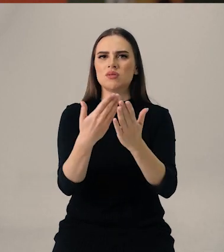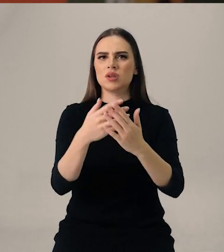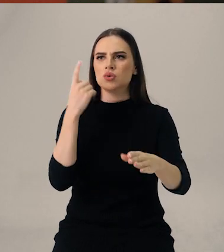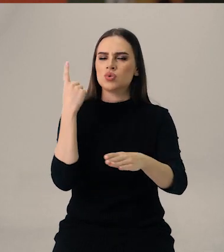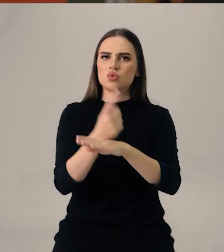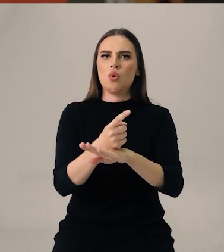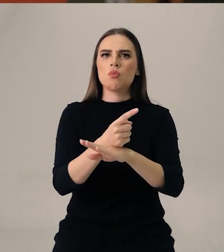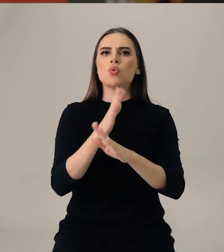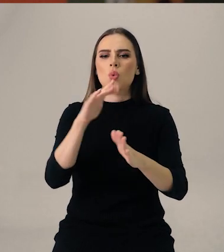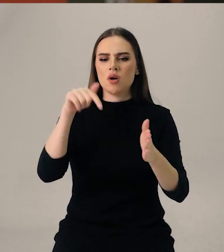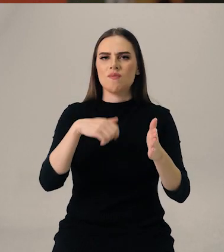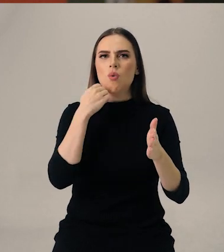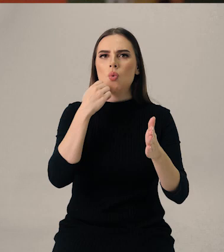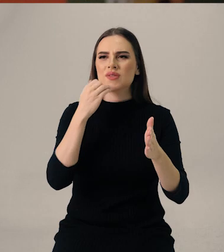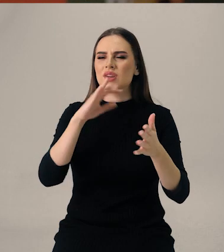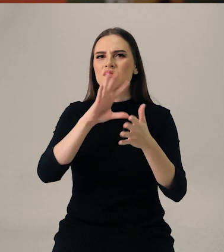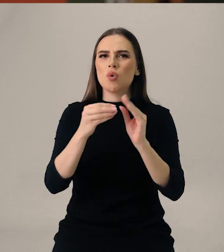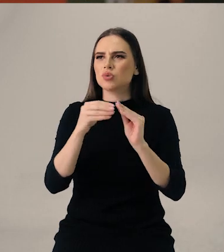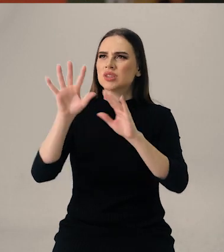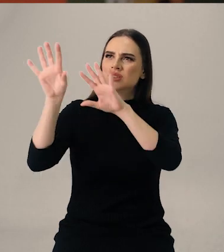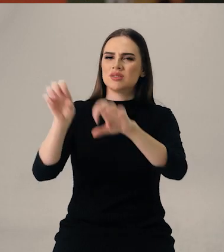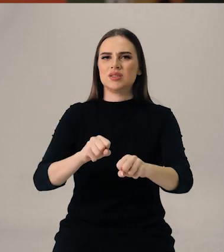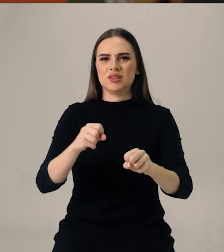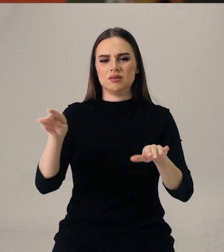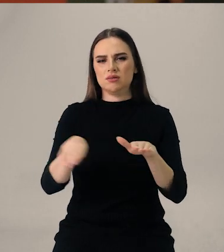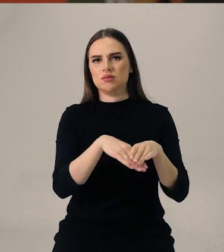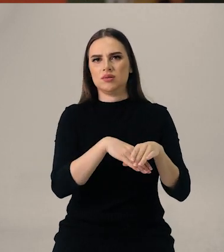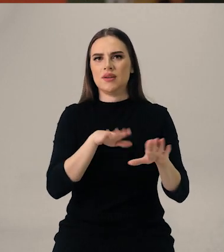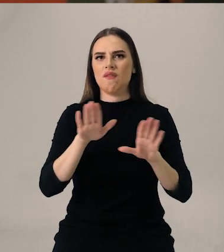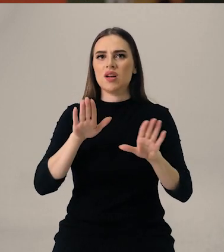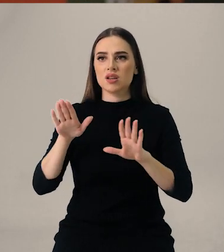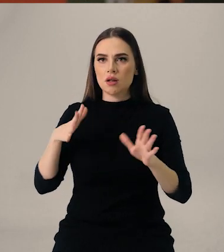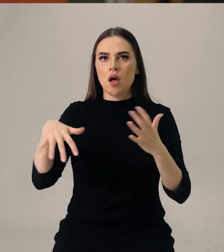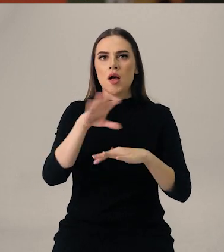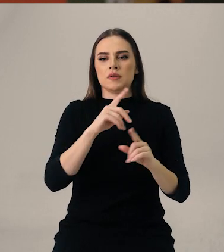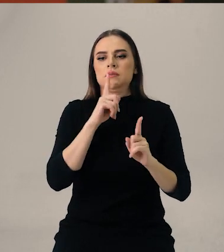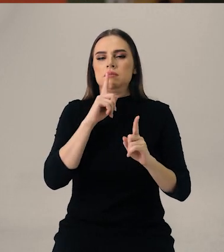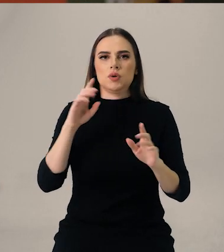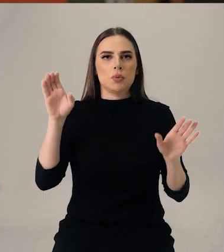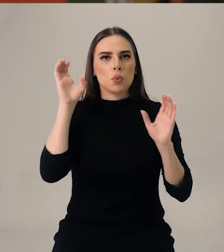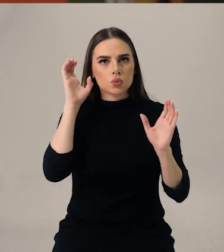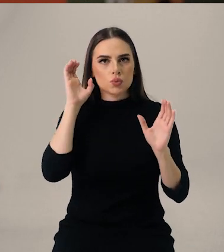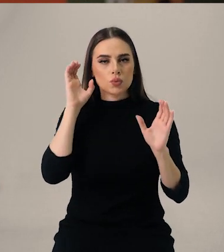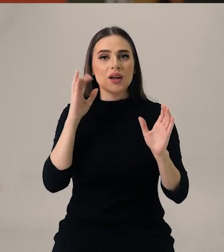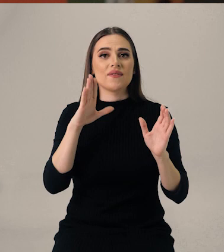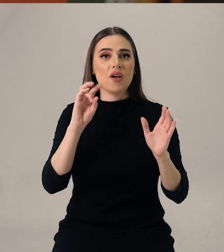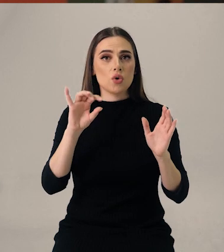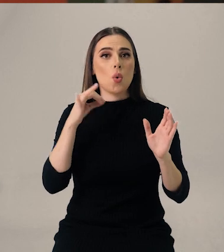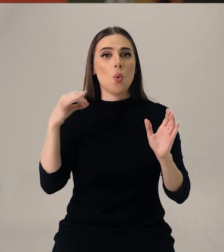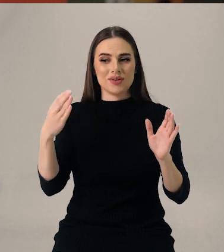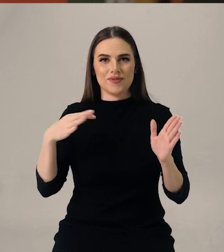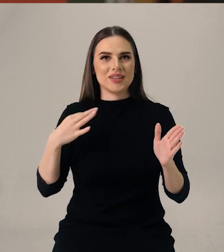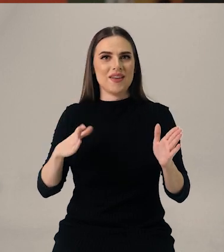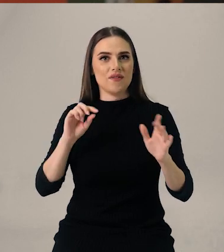за пределами столицы и вообще потребовал снять ее с выставки. А слушаться императора было невозможно. Так Иван Грозный и сын его